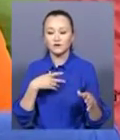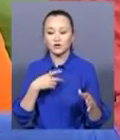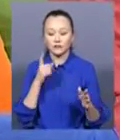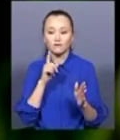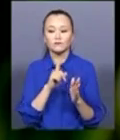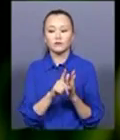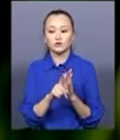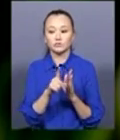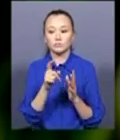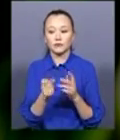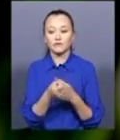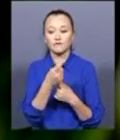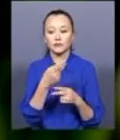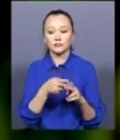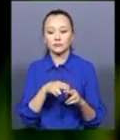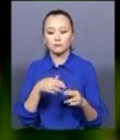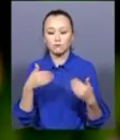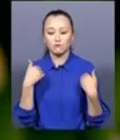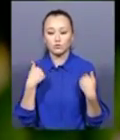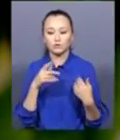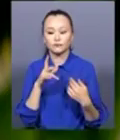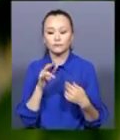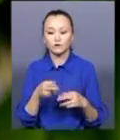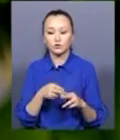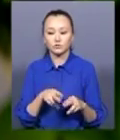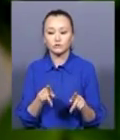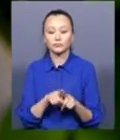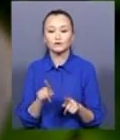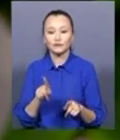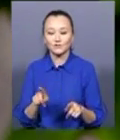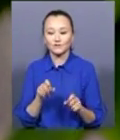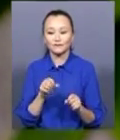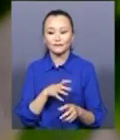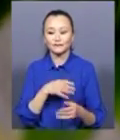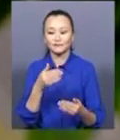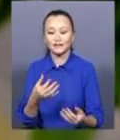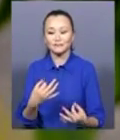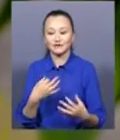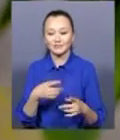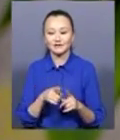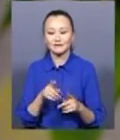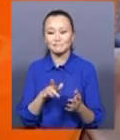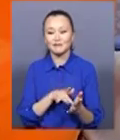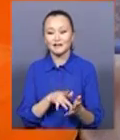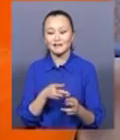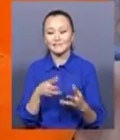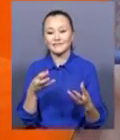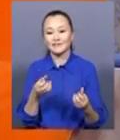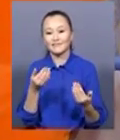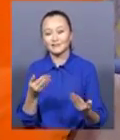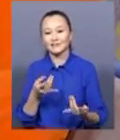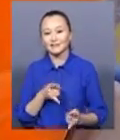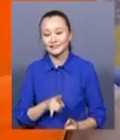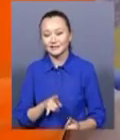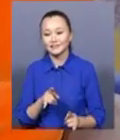выйти, появляется вот этот мощный звук. Это что такое? Может, вы мне объясните? Ну, может быть, магия того дня, в который вы родились. Ну